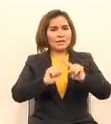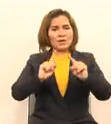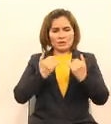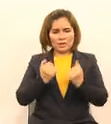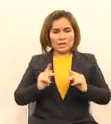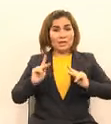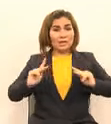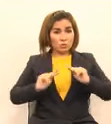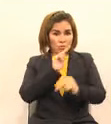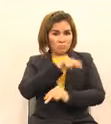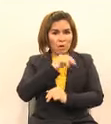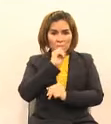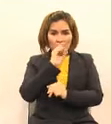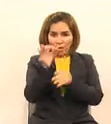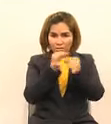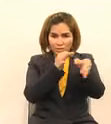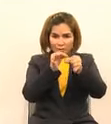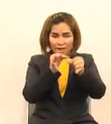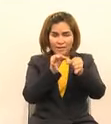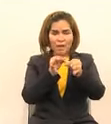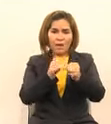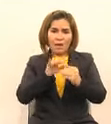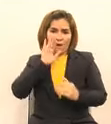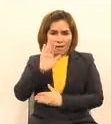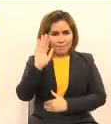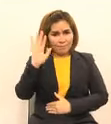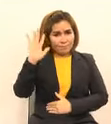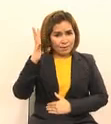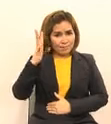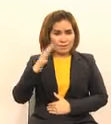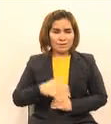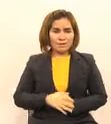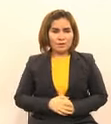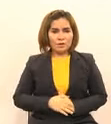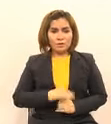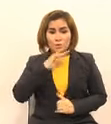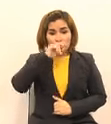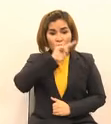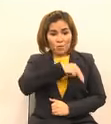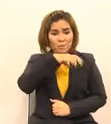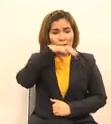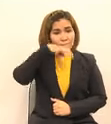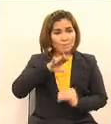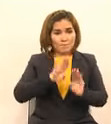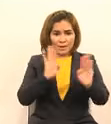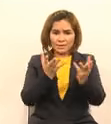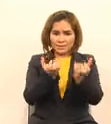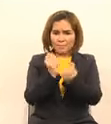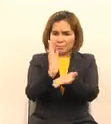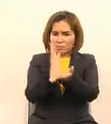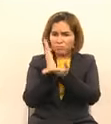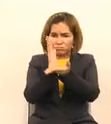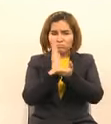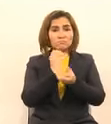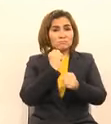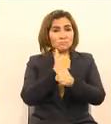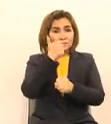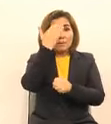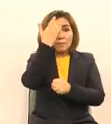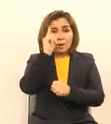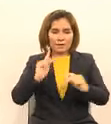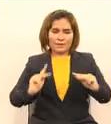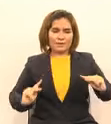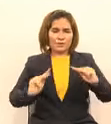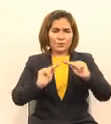ม่ได้มีการปิดกั้นแต่อย่างใดนะครับไม่มีการสั่งห้ามการรับบริจาคใดๆทั้งสิ้นนะครับซึ่งกระทรวงสาธารณสุขเองจริงๆแล้วเ